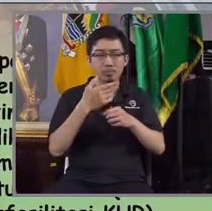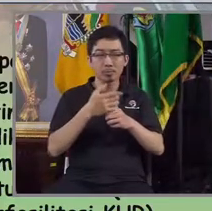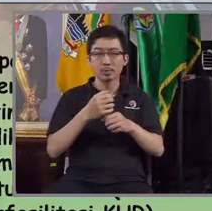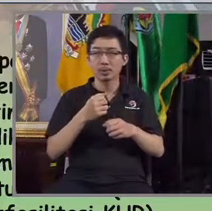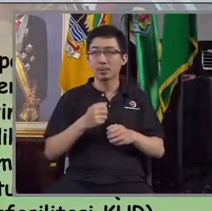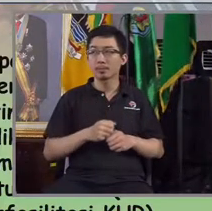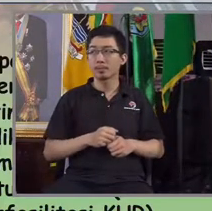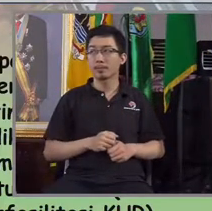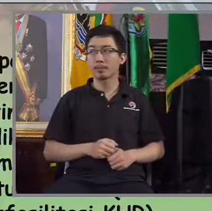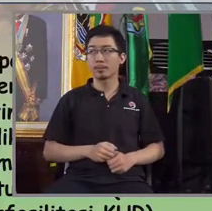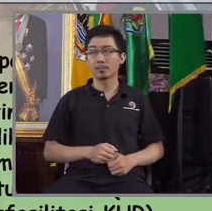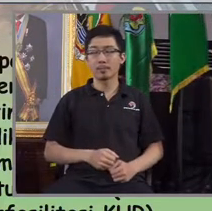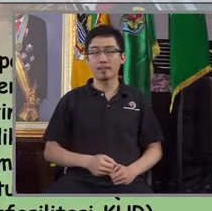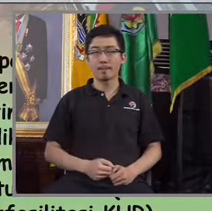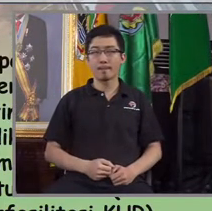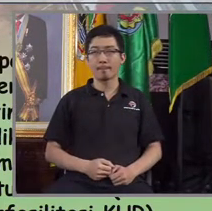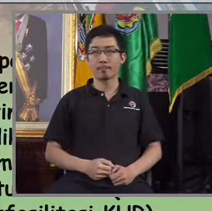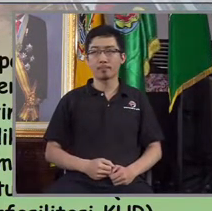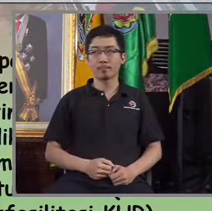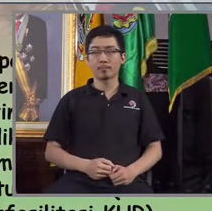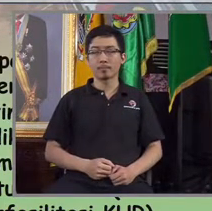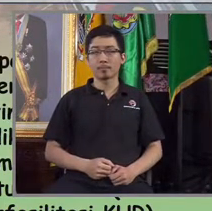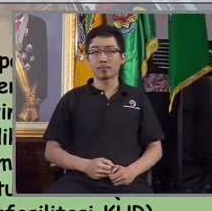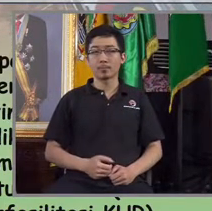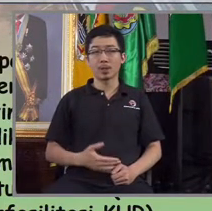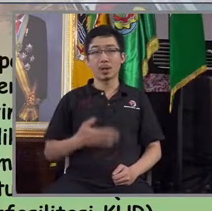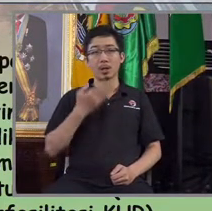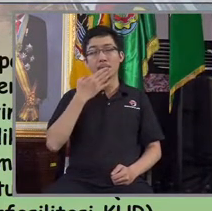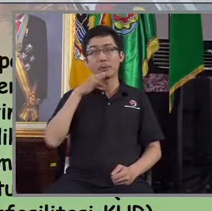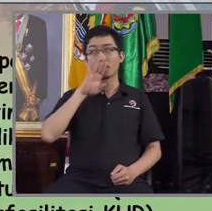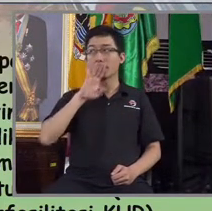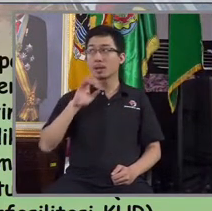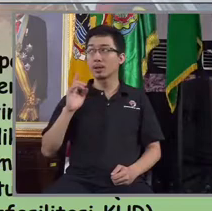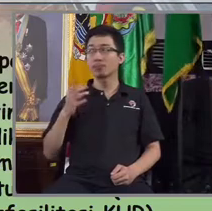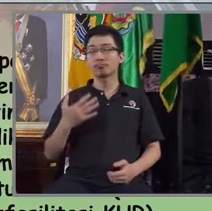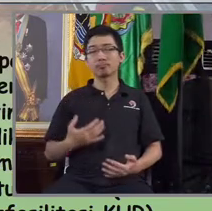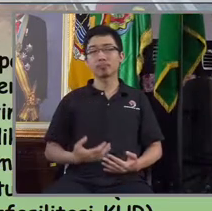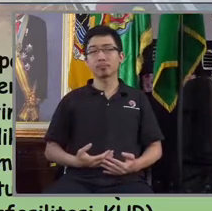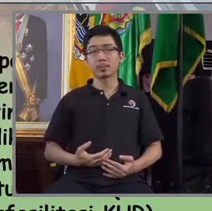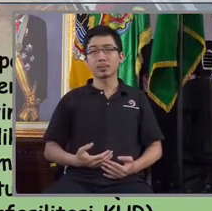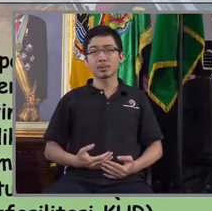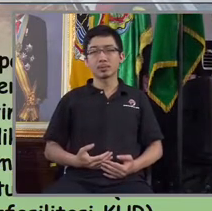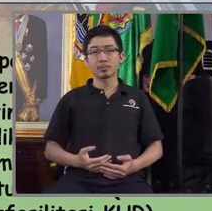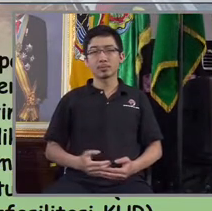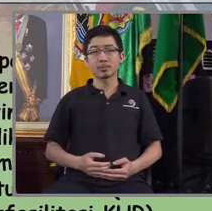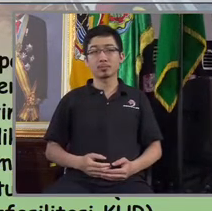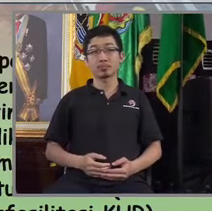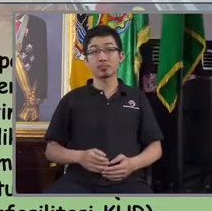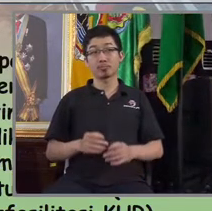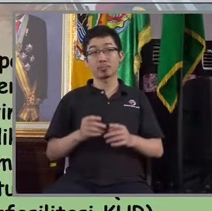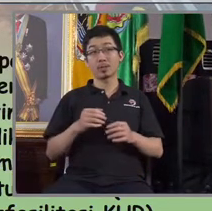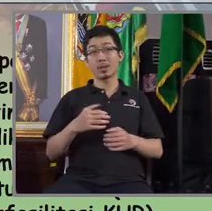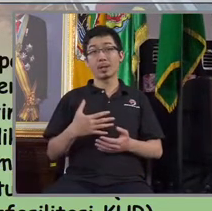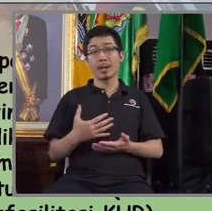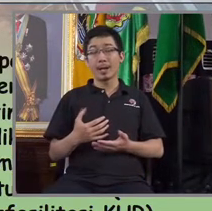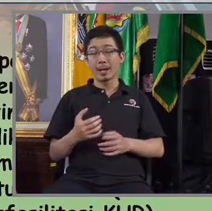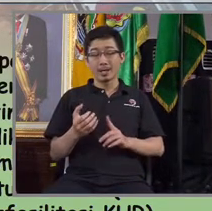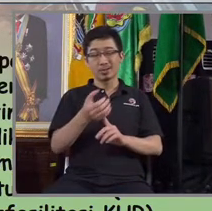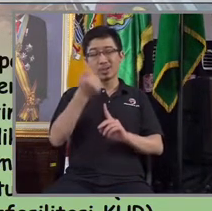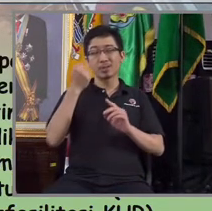kita lakukan semacam itu. Dan alhamdulillah hasilnya seperti yang ditayangkan oleh Pak Gubernur maupun yang Bapak